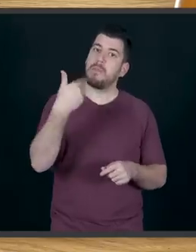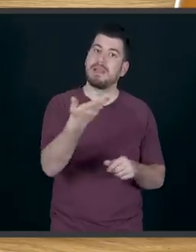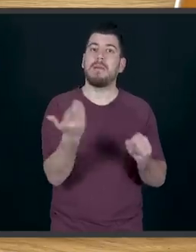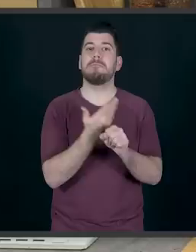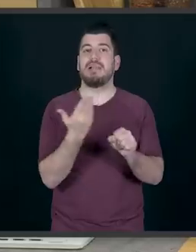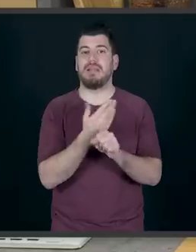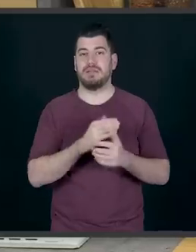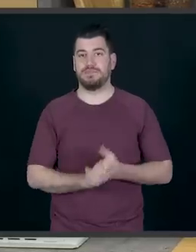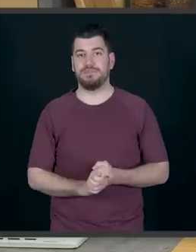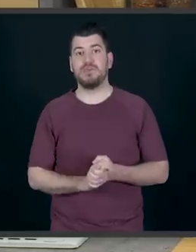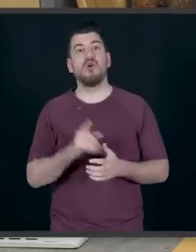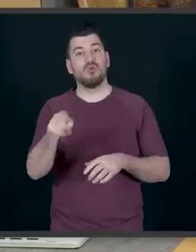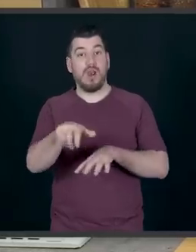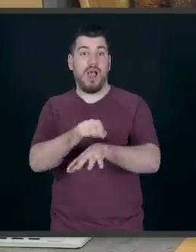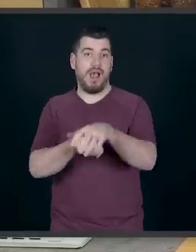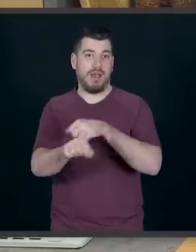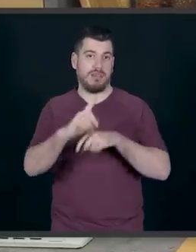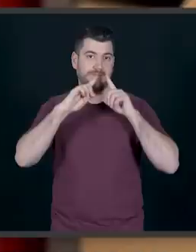Εδώ είναι. Και ήρθε η ώρα να φορέσω γάντια.